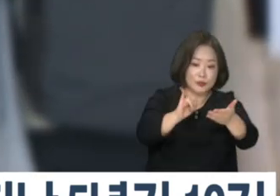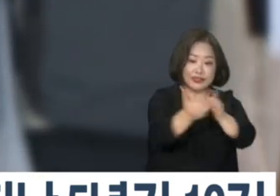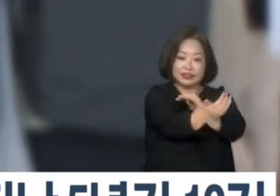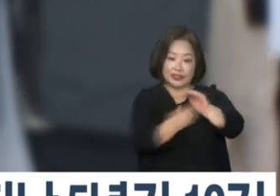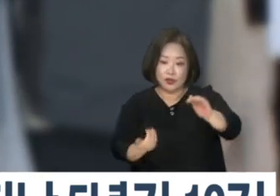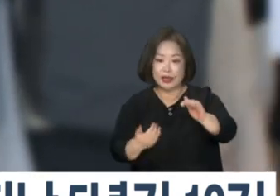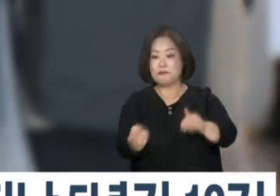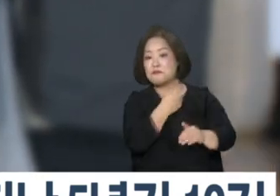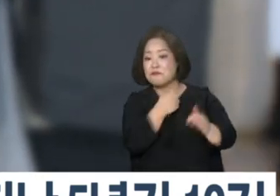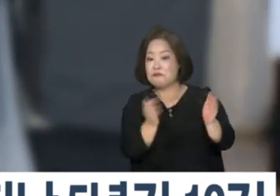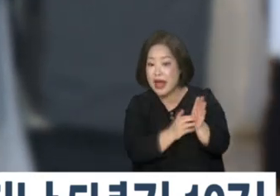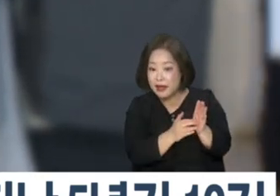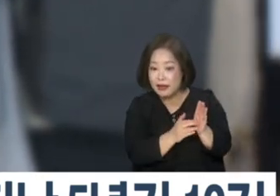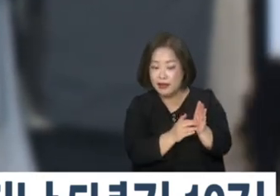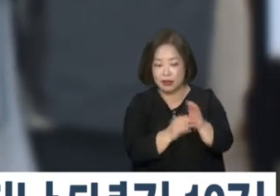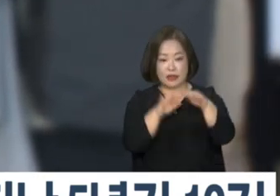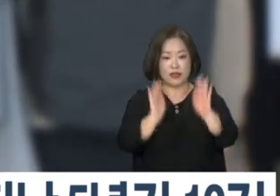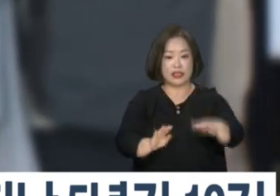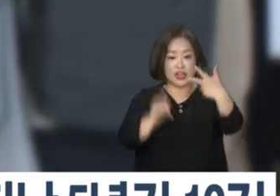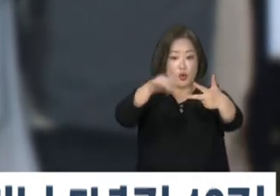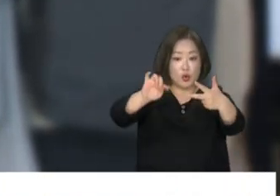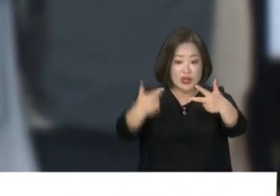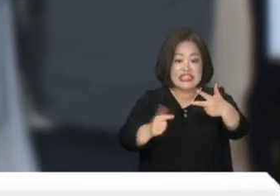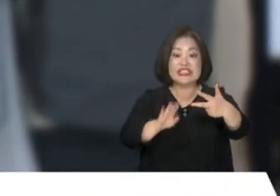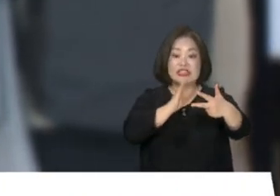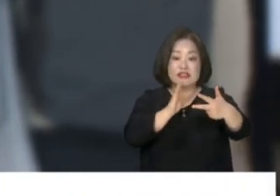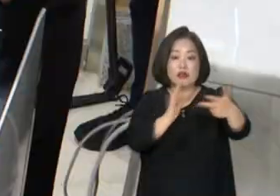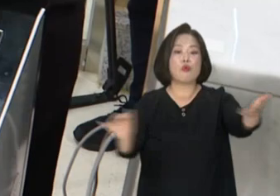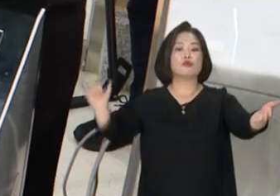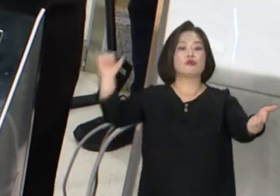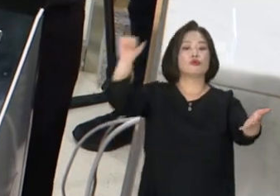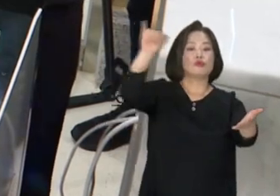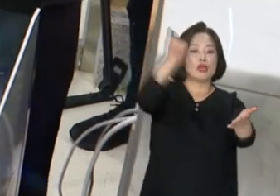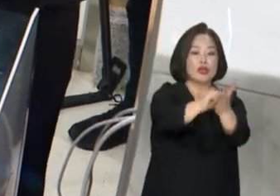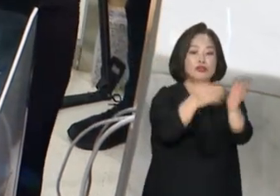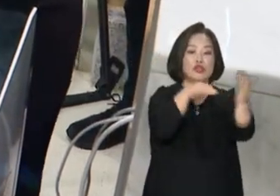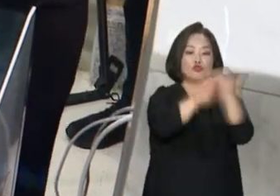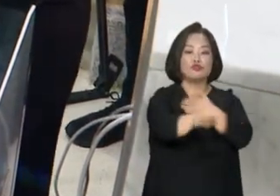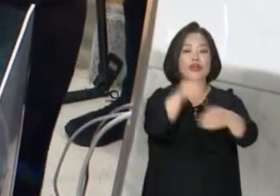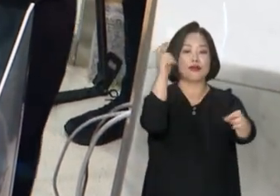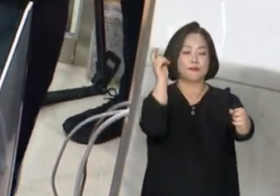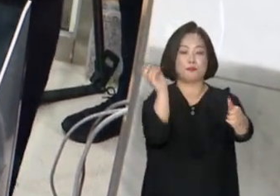탑승시에 적발됐지만 일곱 건은 실제 목적지에 도착한 뒤에야 적발됐습니다